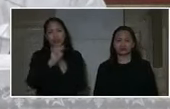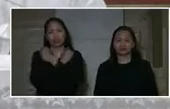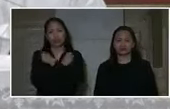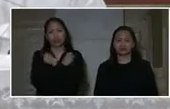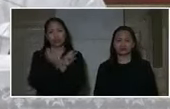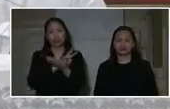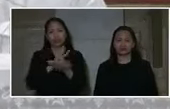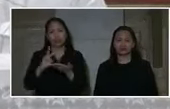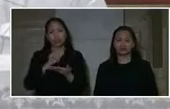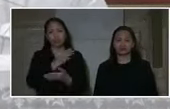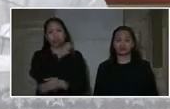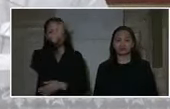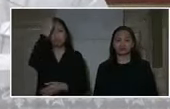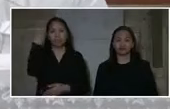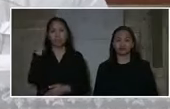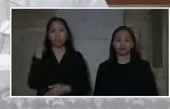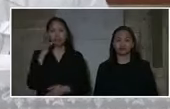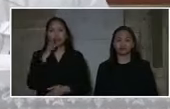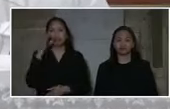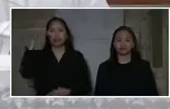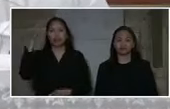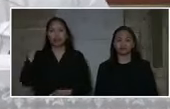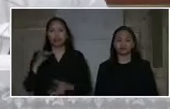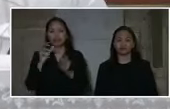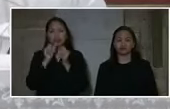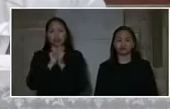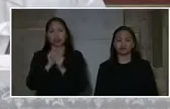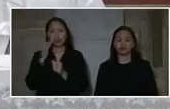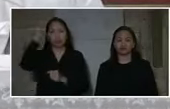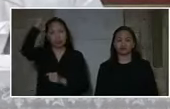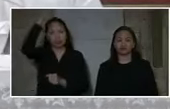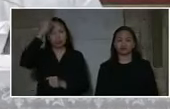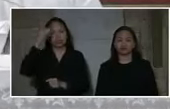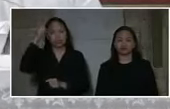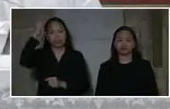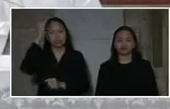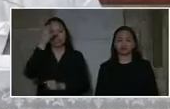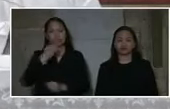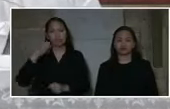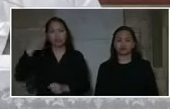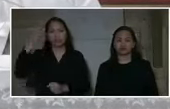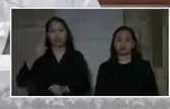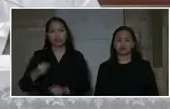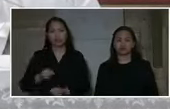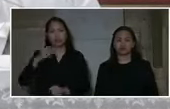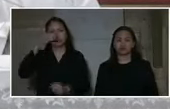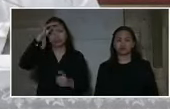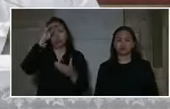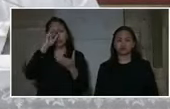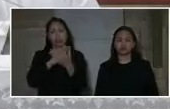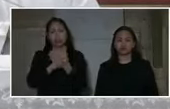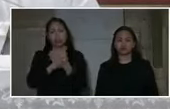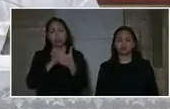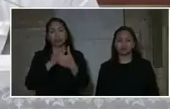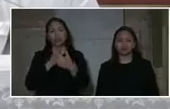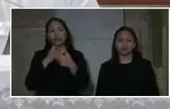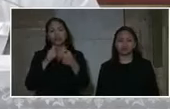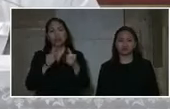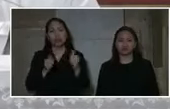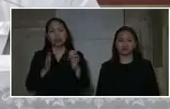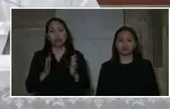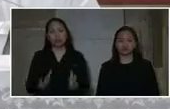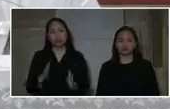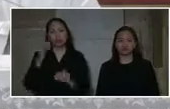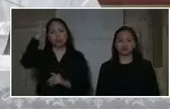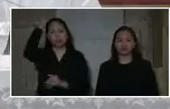na ina ng Diyos, kaysa ni San Jose na kanyang kabiyak ng puso, kaysa ng mga apostol at ng lahat